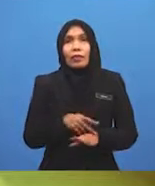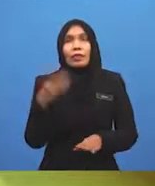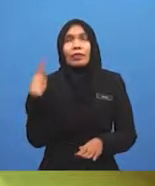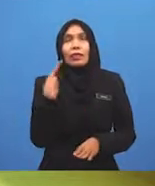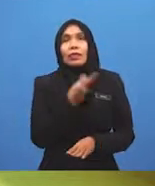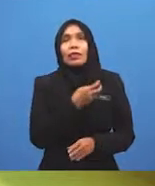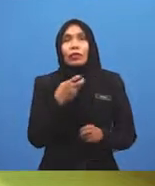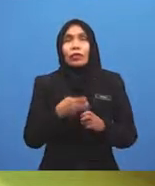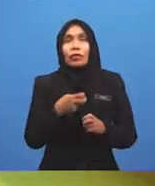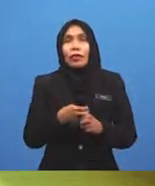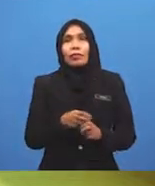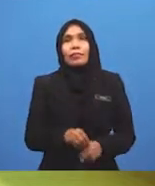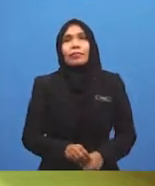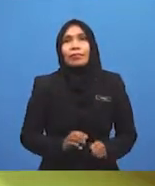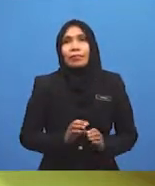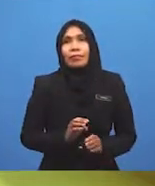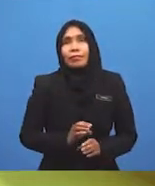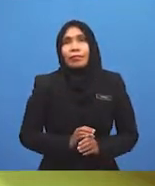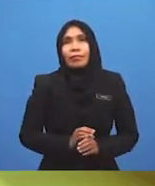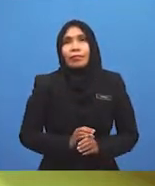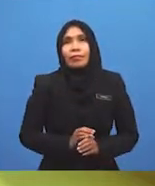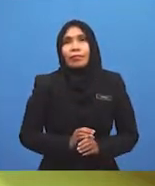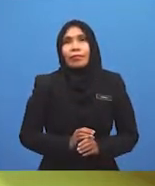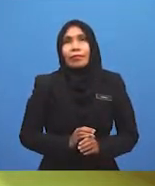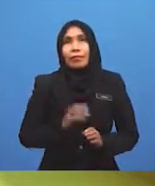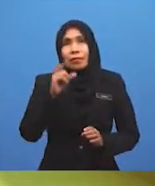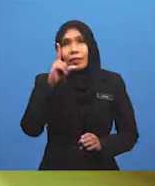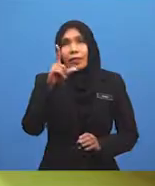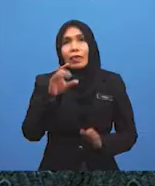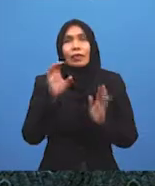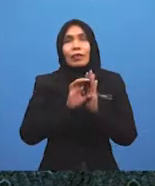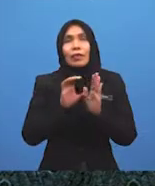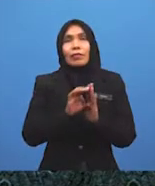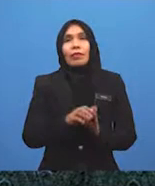kecemasan. Contohnya, cuba lihat gambar-gambar ini.